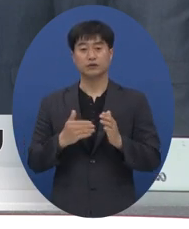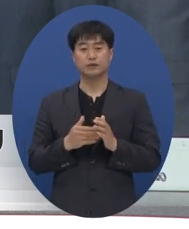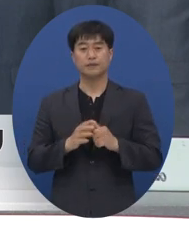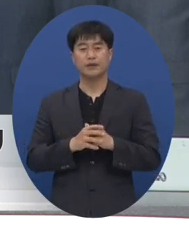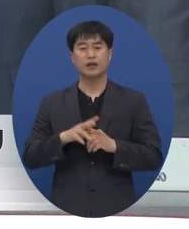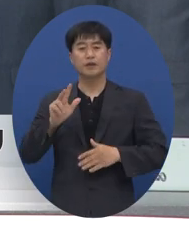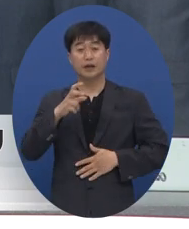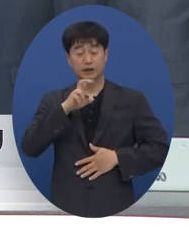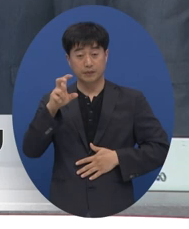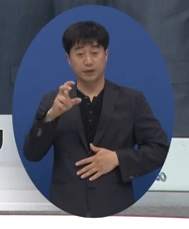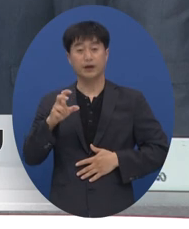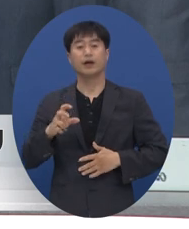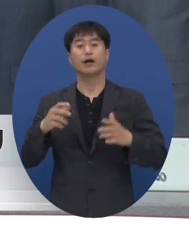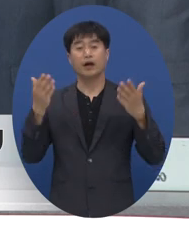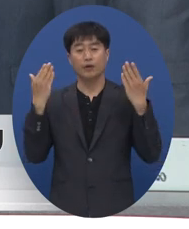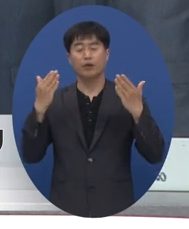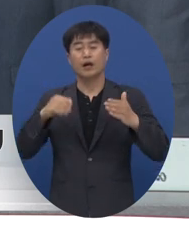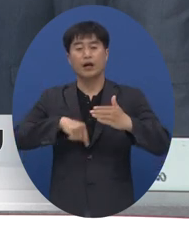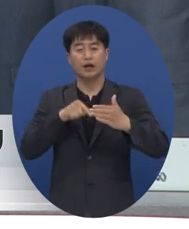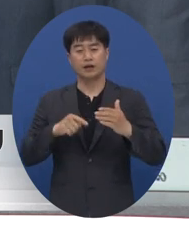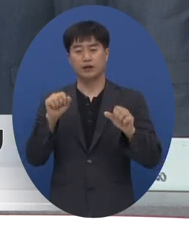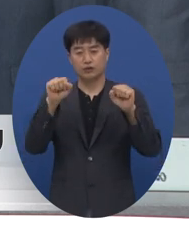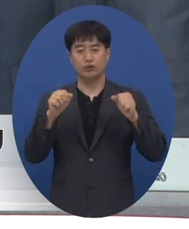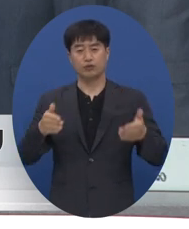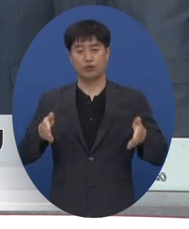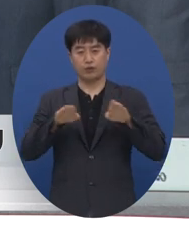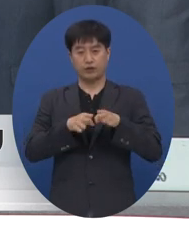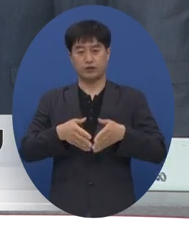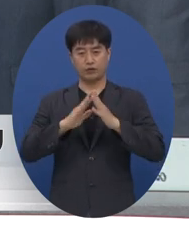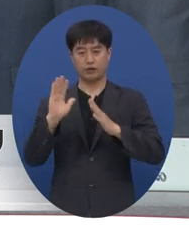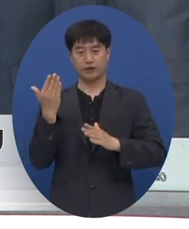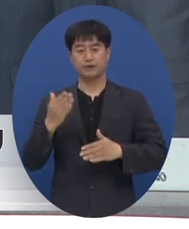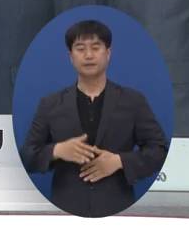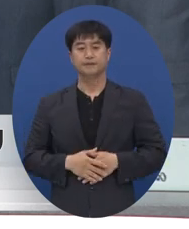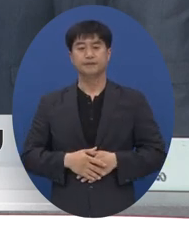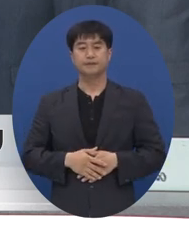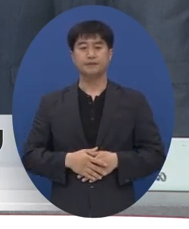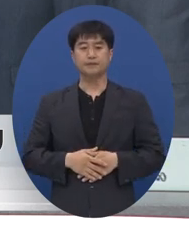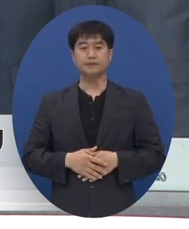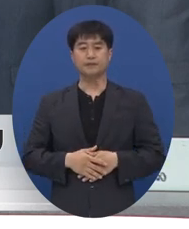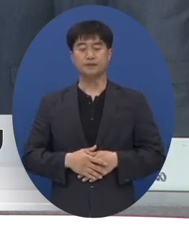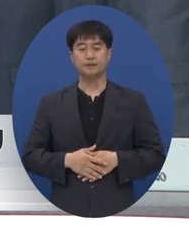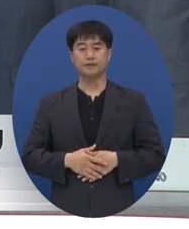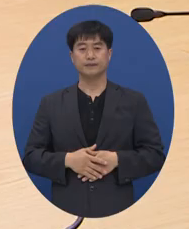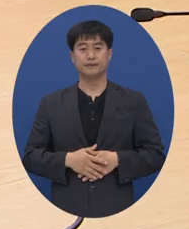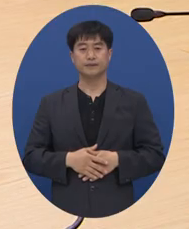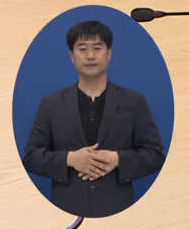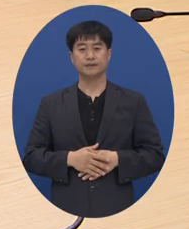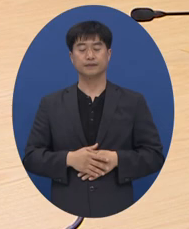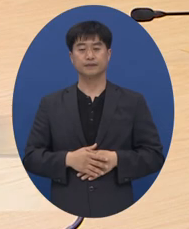지역 270여 개 학교에 실내 체육관을 짓게 됩니다. 보도에 한선지 기자입니다.